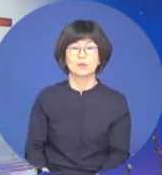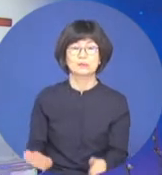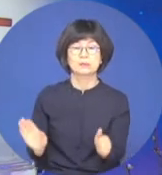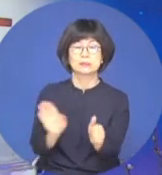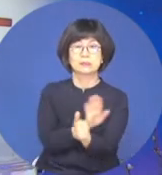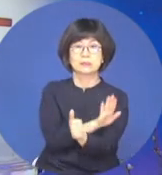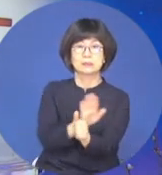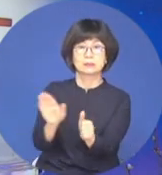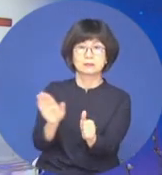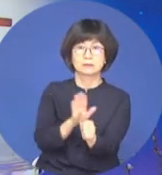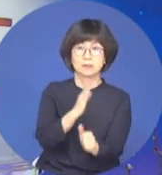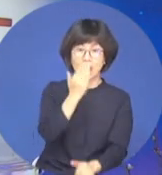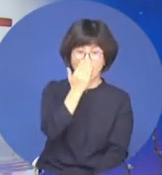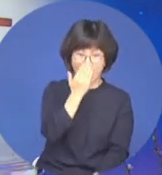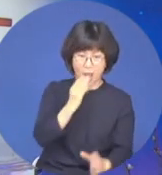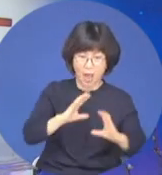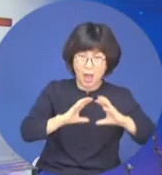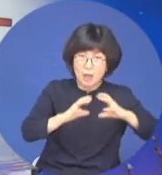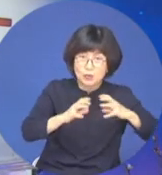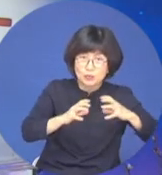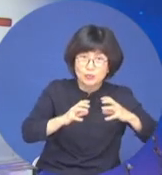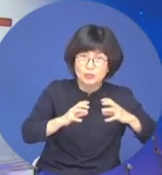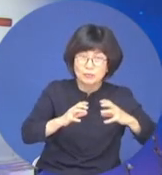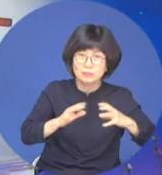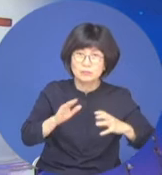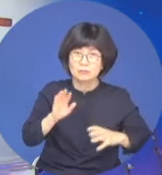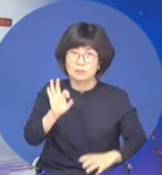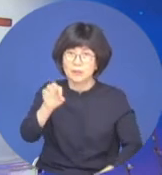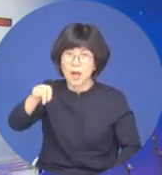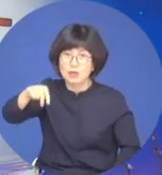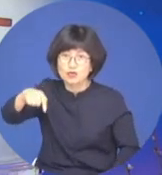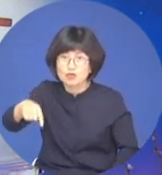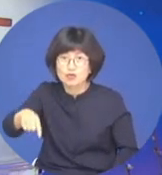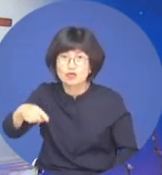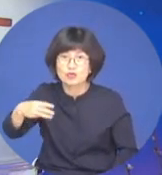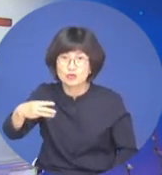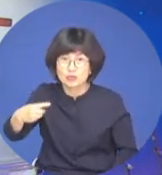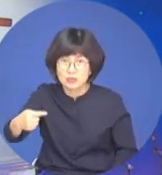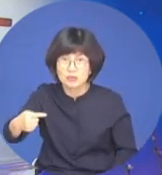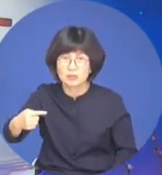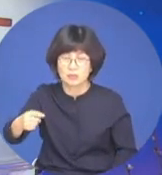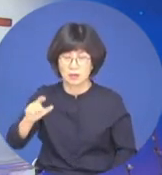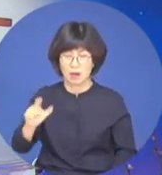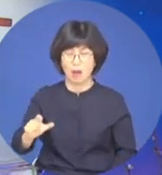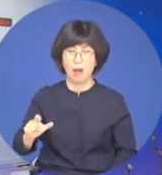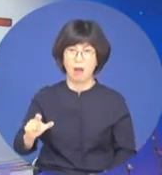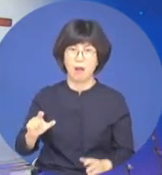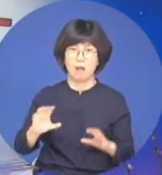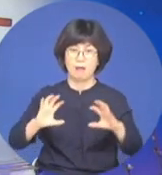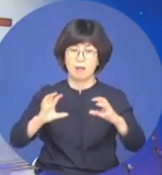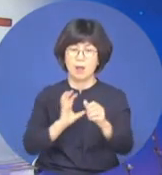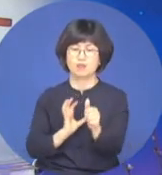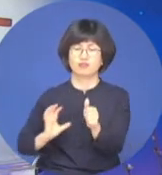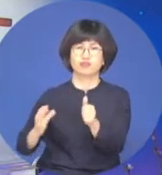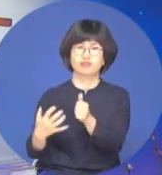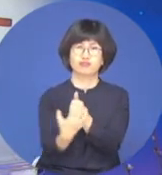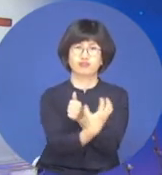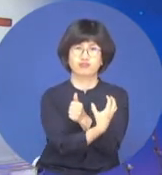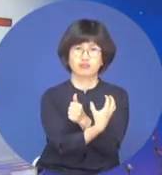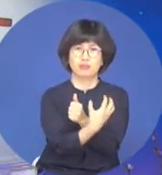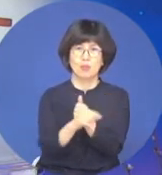아수르나 바벨론이라는 강력한 나라들에 둘러싸여서 희망이 보이질 않아요. 갈 곳이 보이지 않는 상황이란